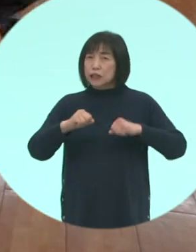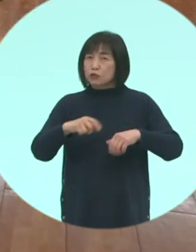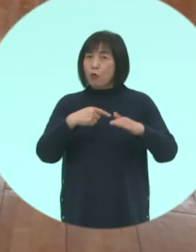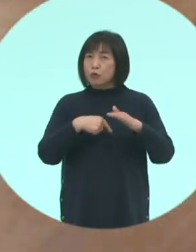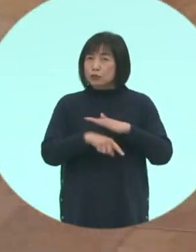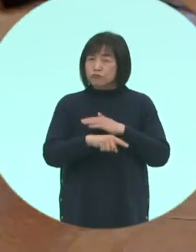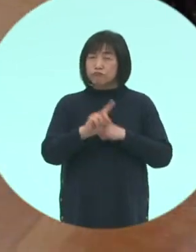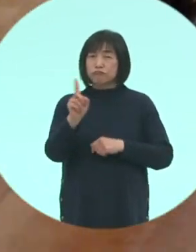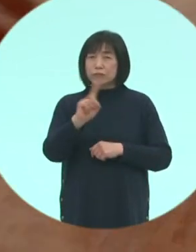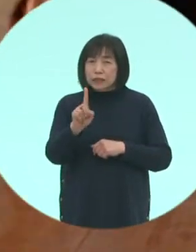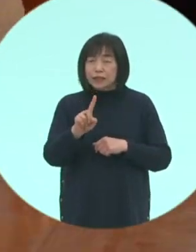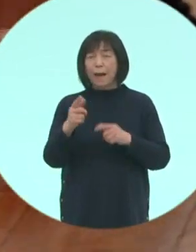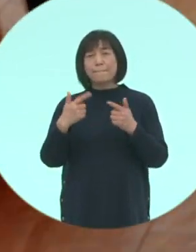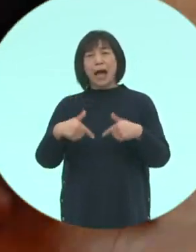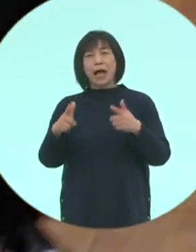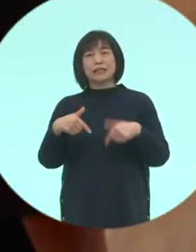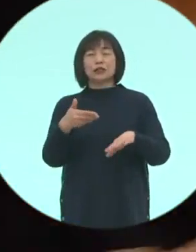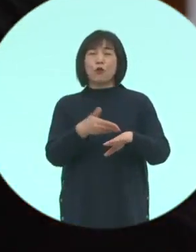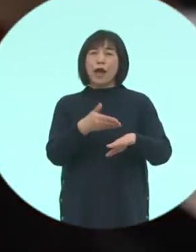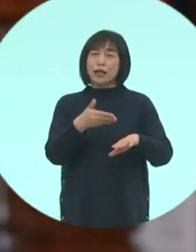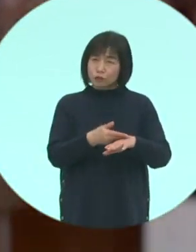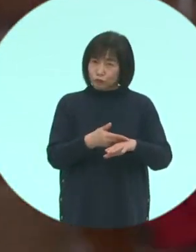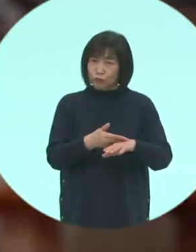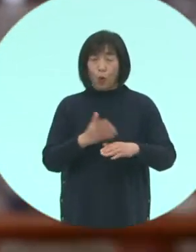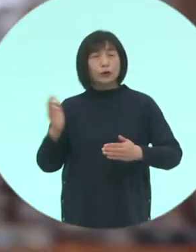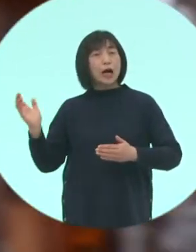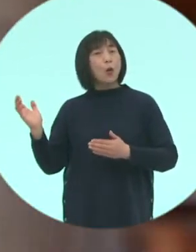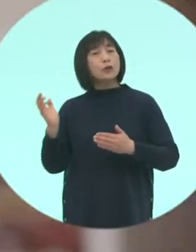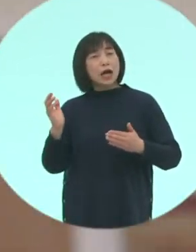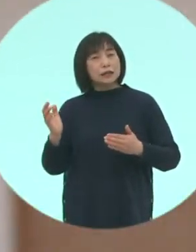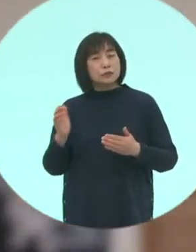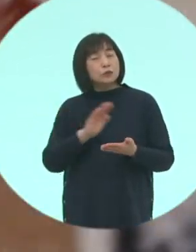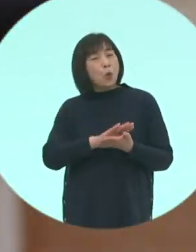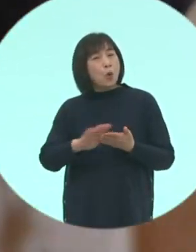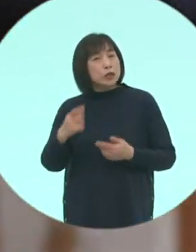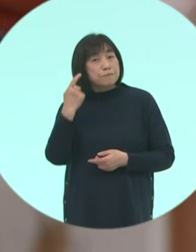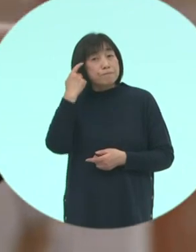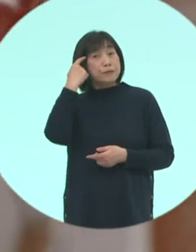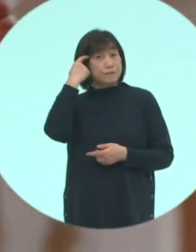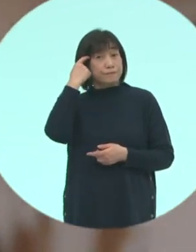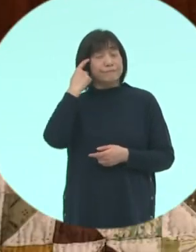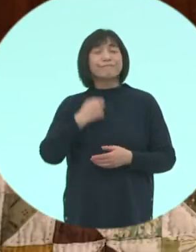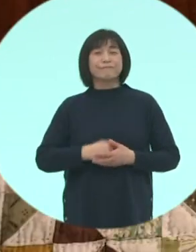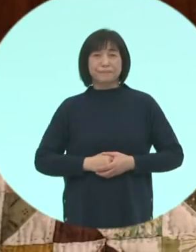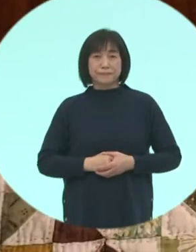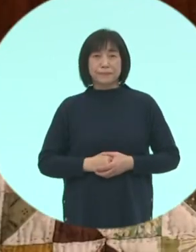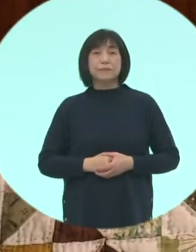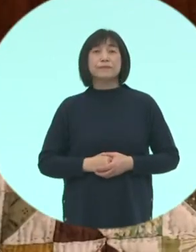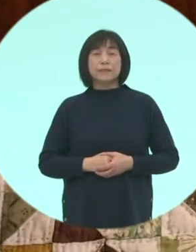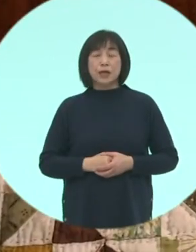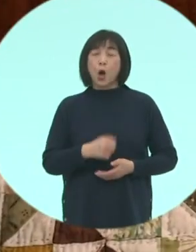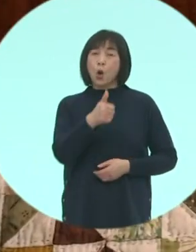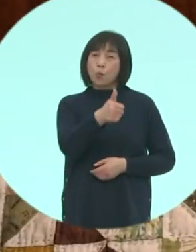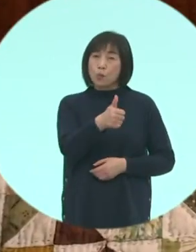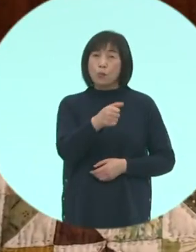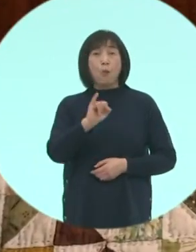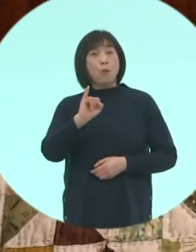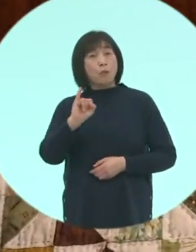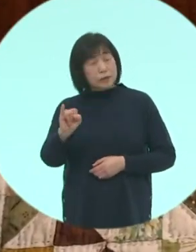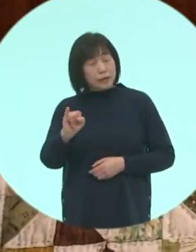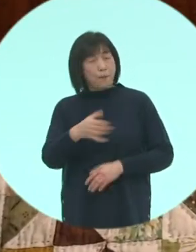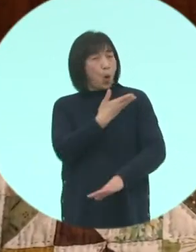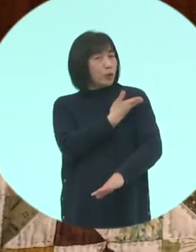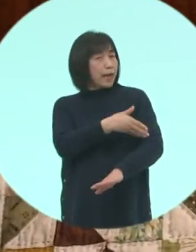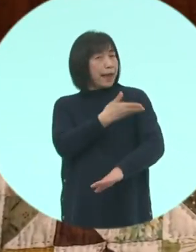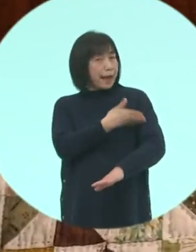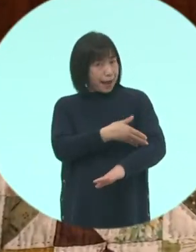の練習と社交ダンスの美意識から来るものなのだそうです。 男の人も女の人もちょっとお